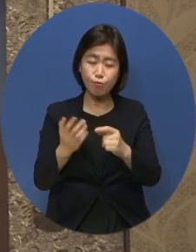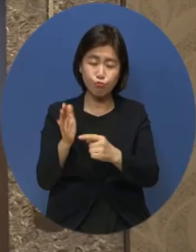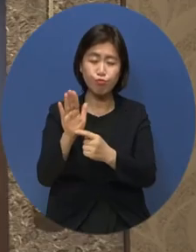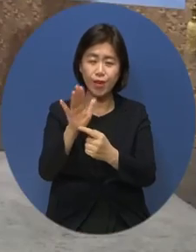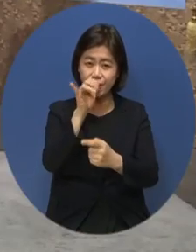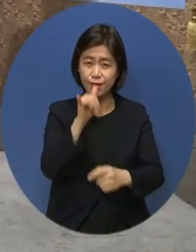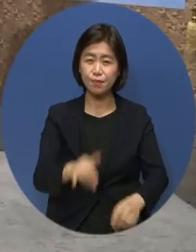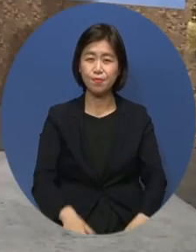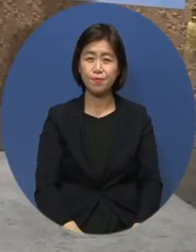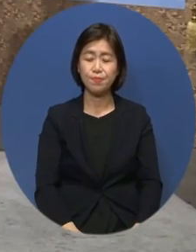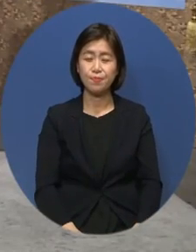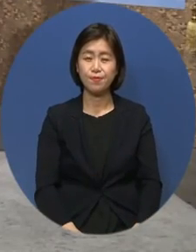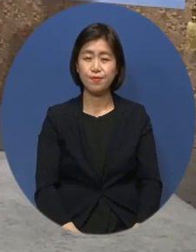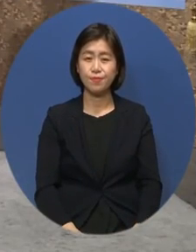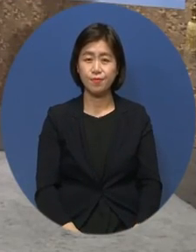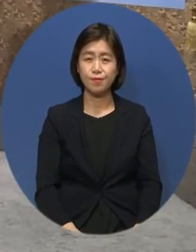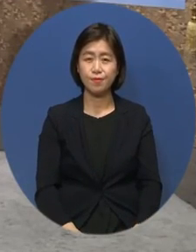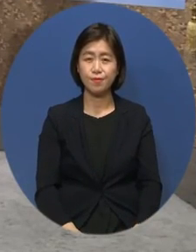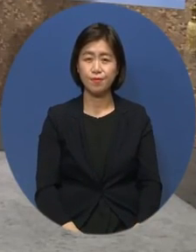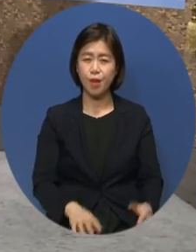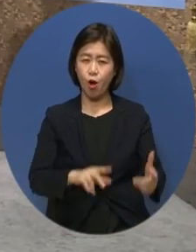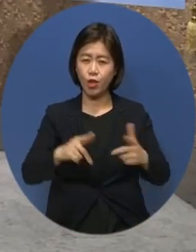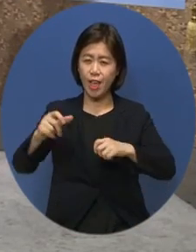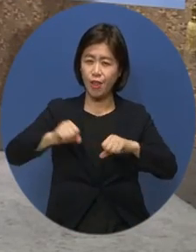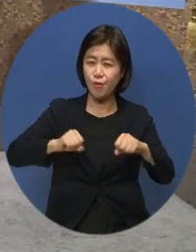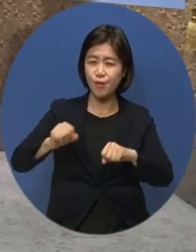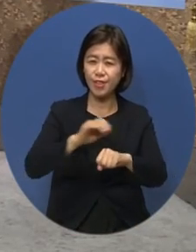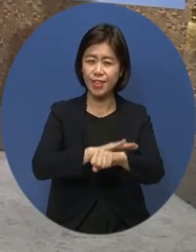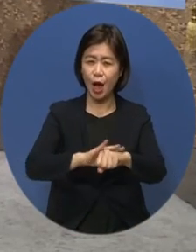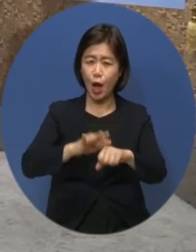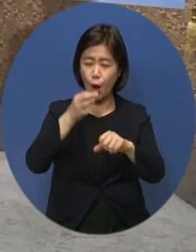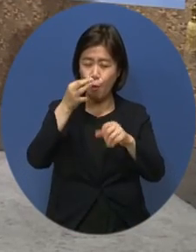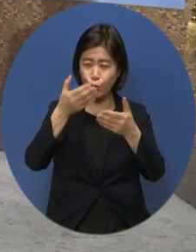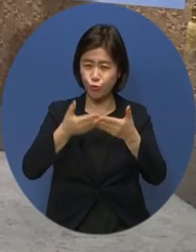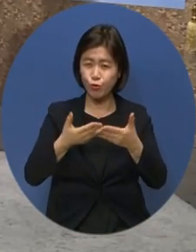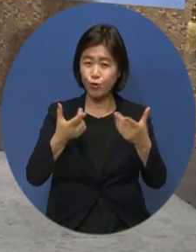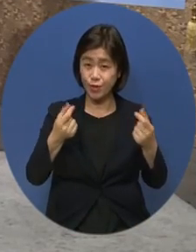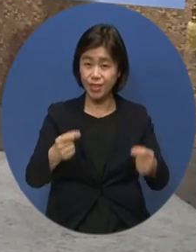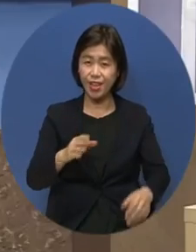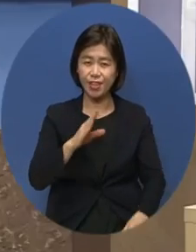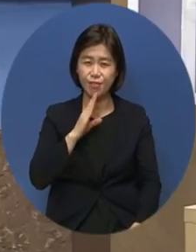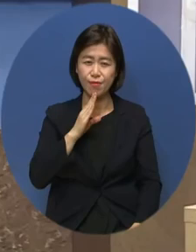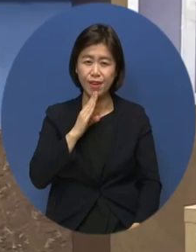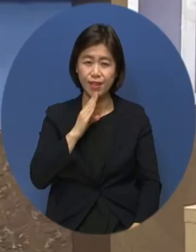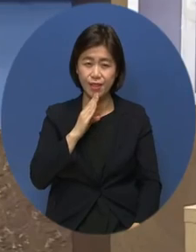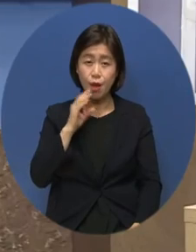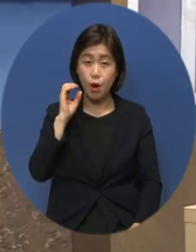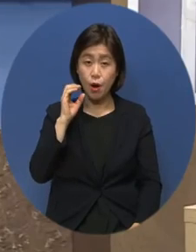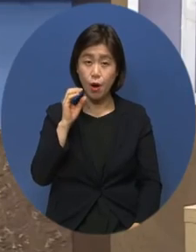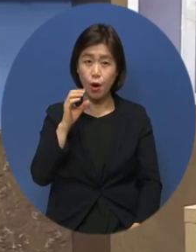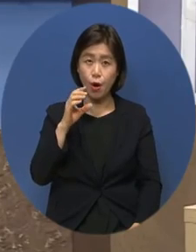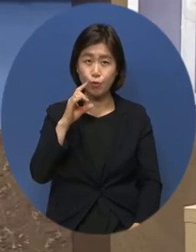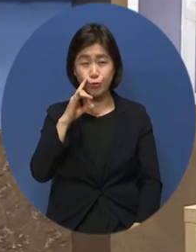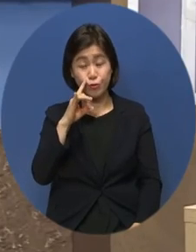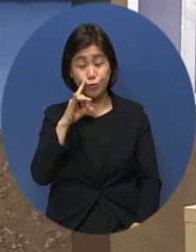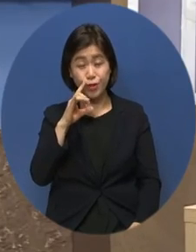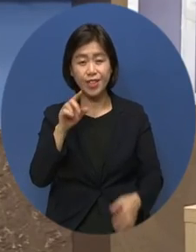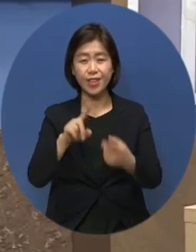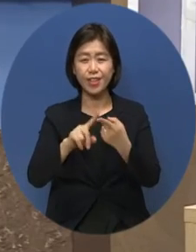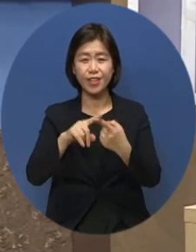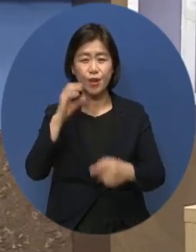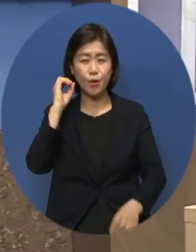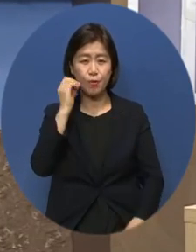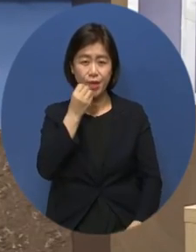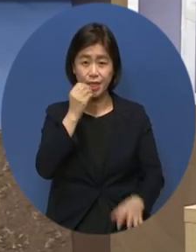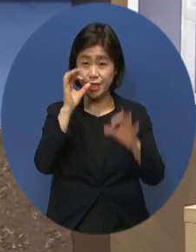4 이제 또 많으니 무 부 를 보여 주실 것 같은데 어떤 활동들이 있는지는 홈페이지에서 자세하게 확인이 가능하다고